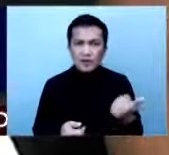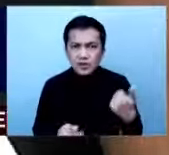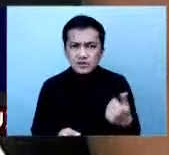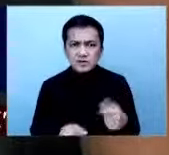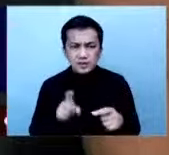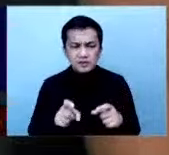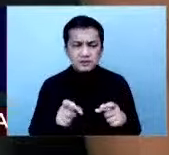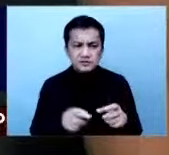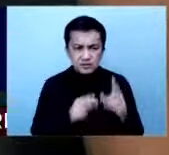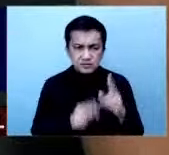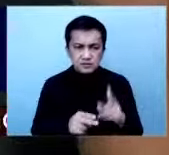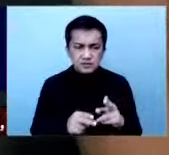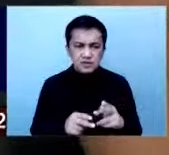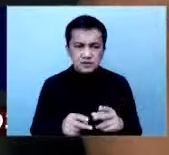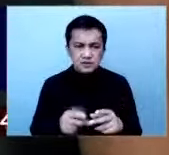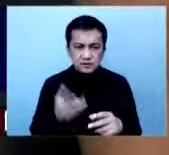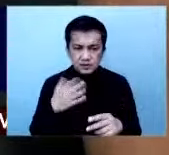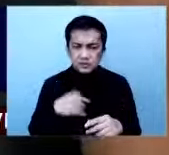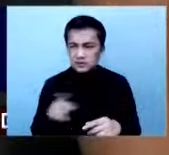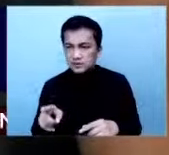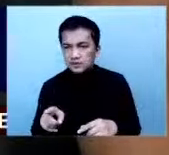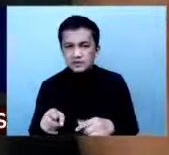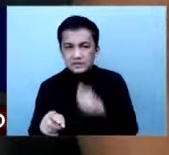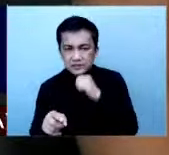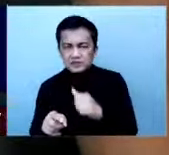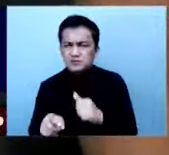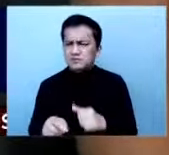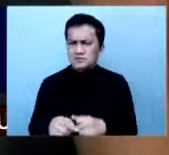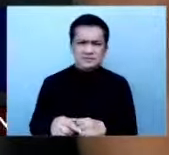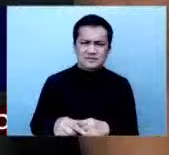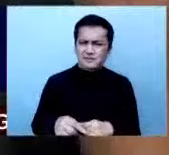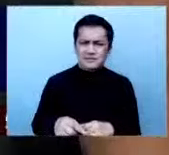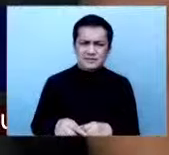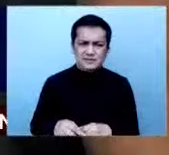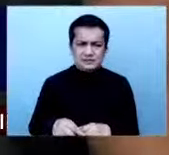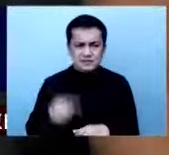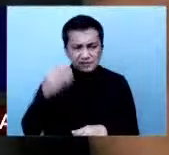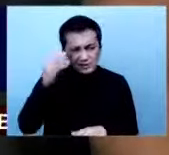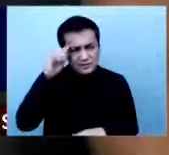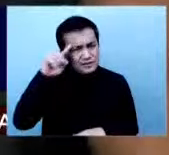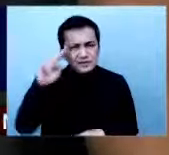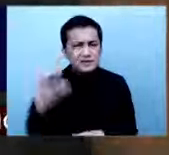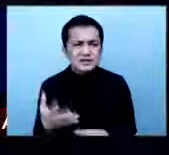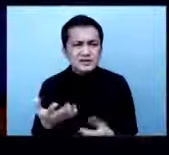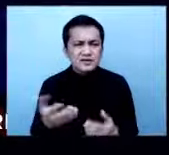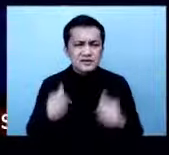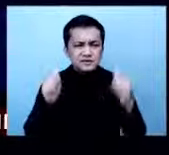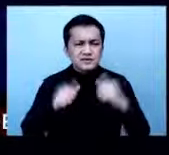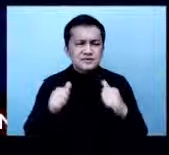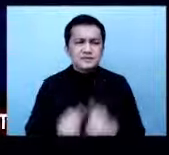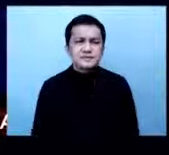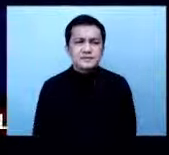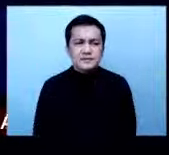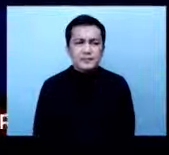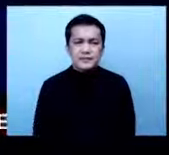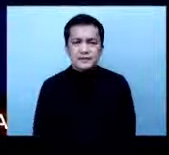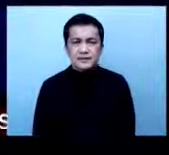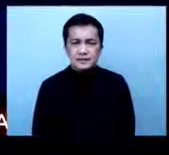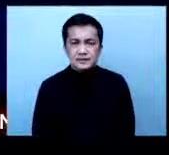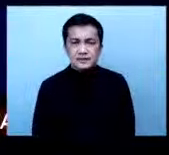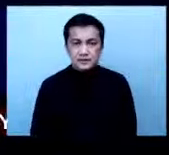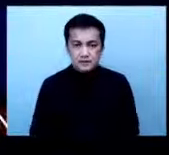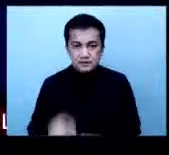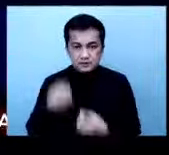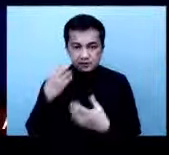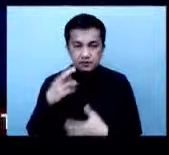naman ng iba maganda yan sabi ng iba hindi maganda yan hindi pa namin alam kung ano ba talaga yung agreement na yyan nakarating na rin kina